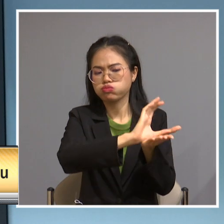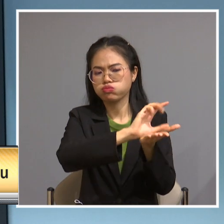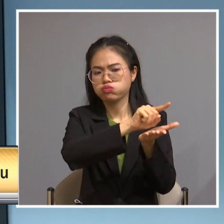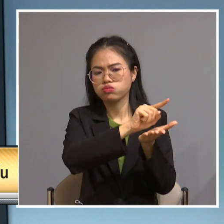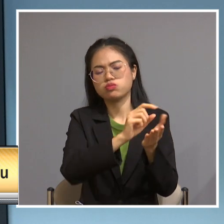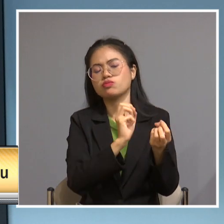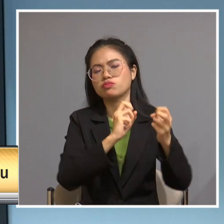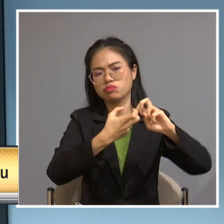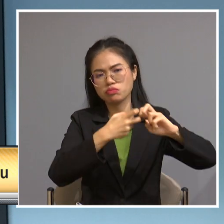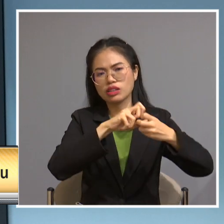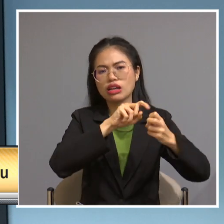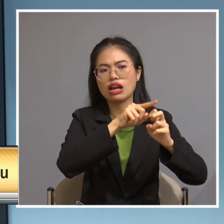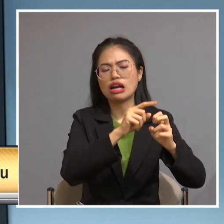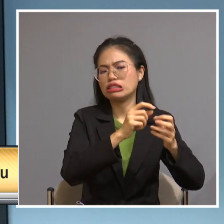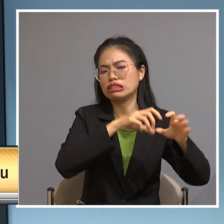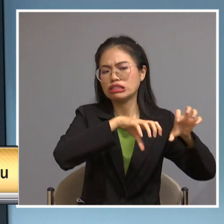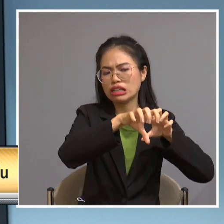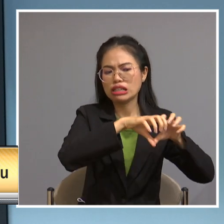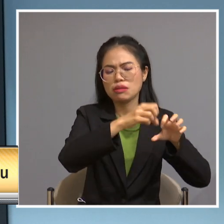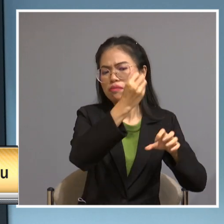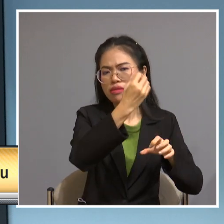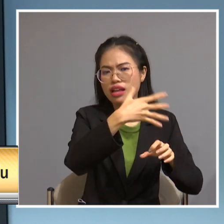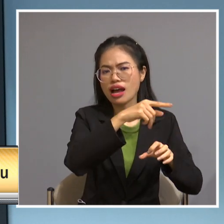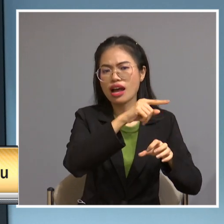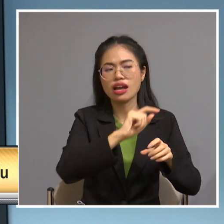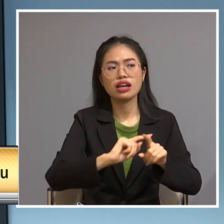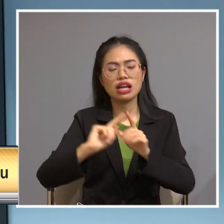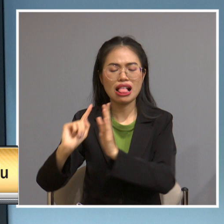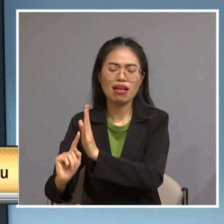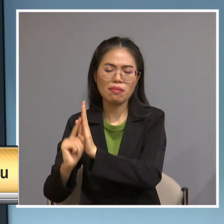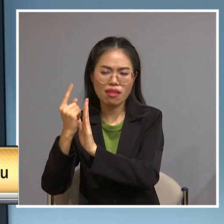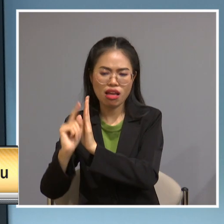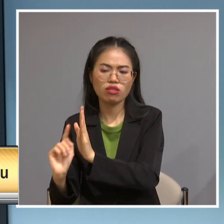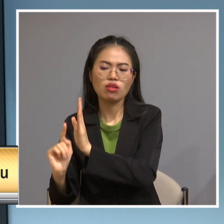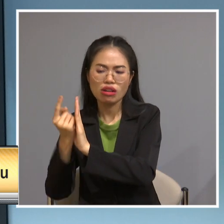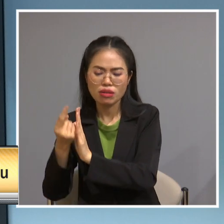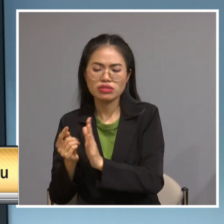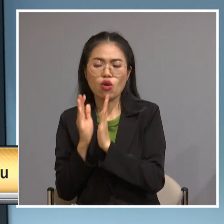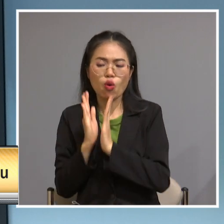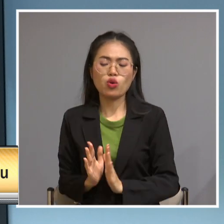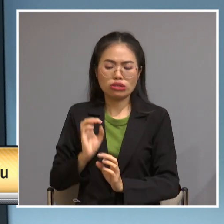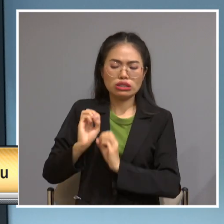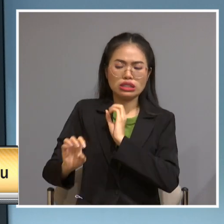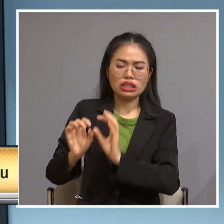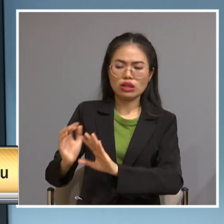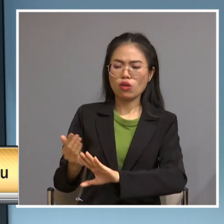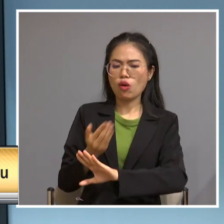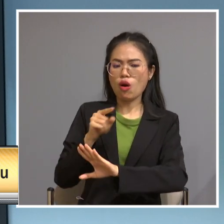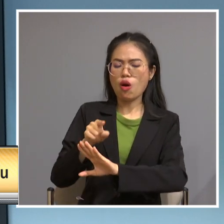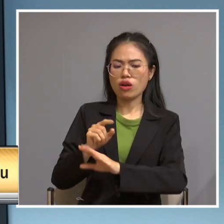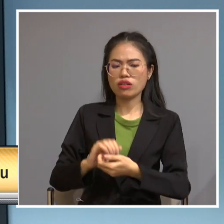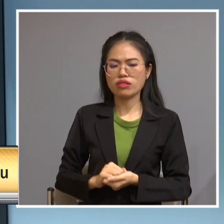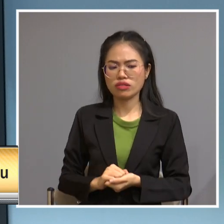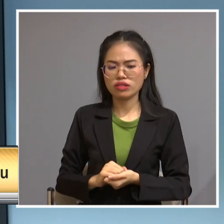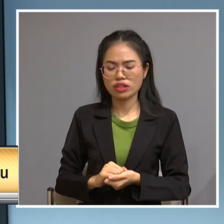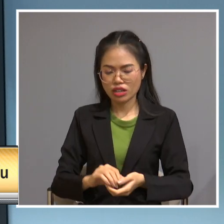องกจะประสวบปญหาวาไม่สามารถทำได้เพรนั้ใเรื่องแรกเลยต้นทางเนี่ยต้องมีการรนโรงให้ผู้ทำขยะ